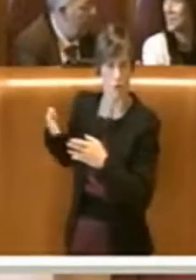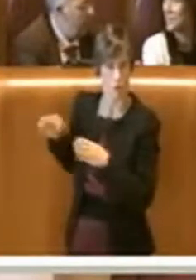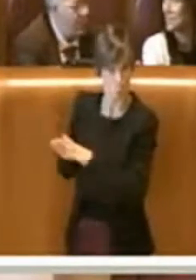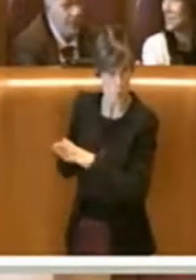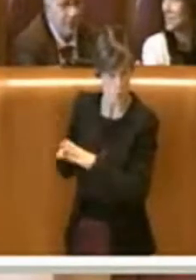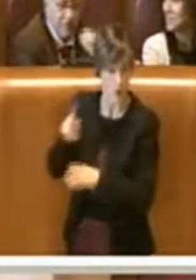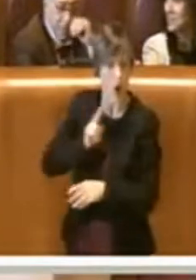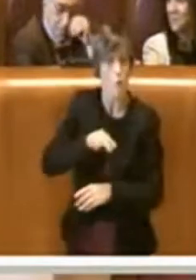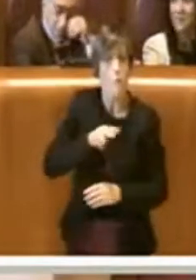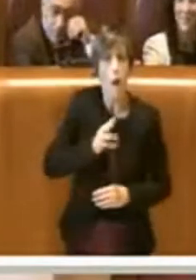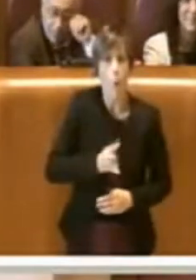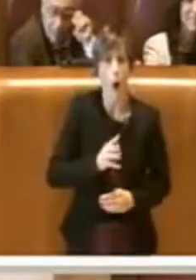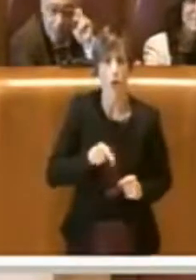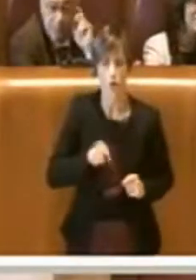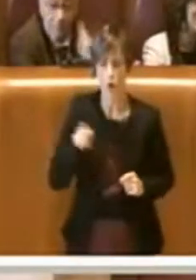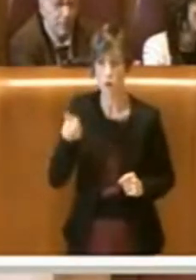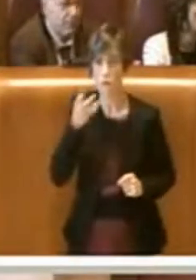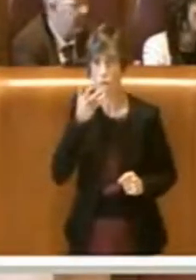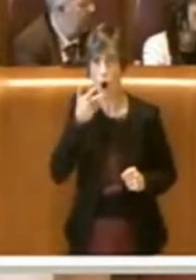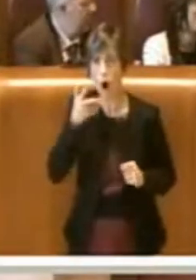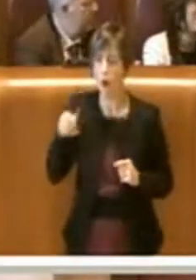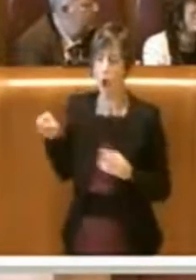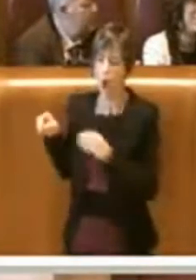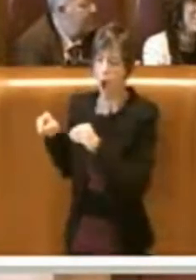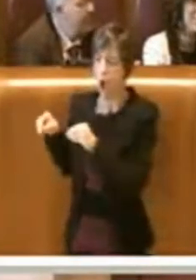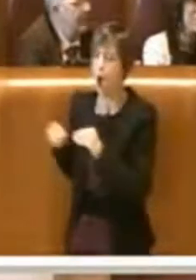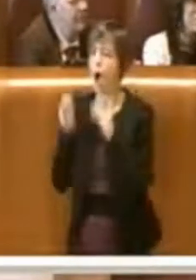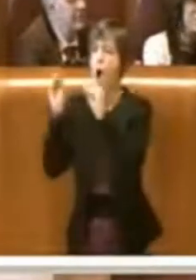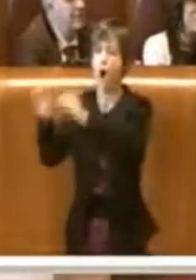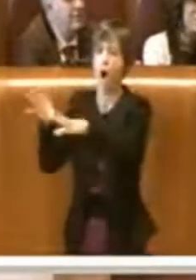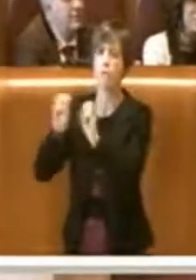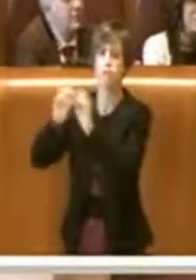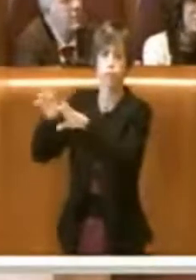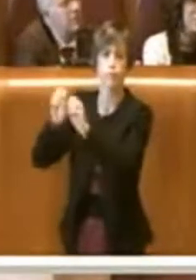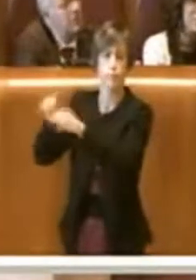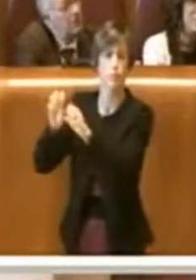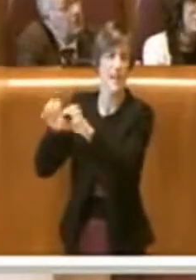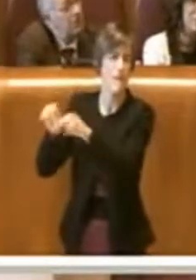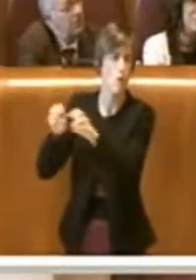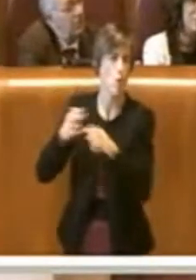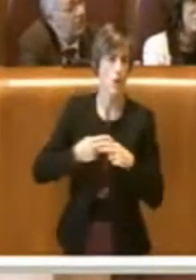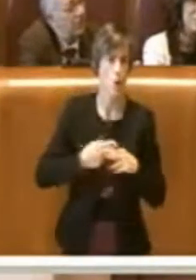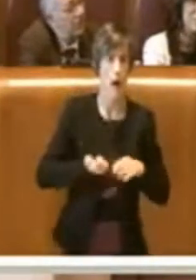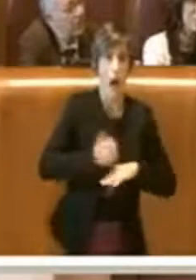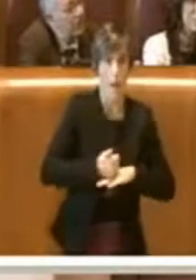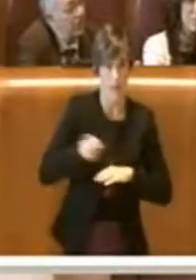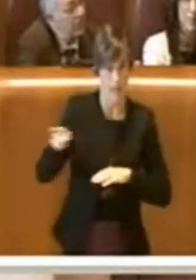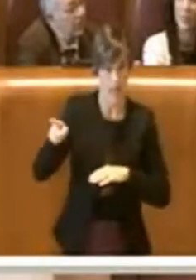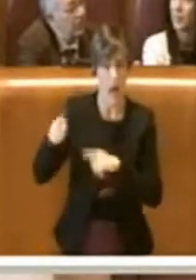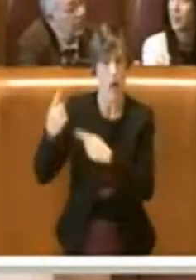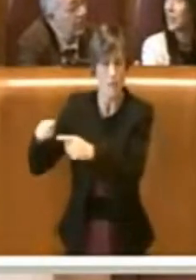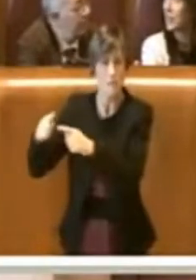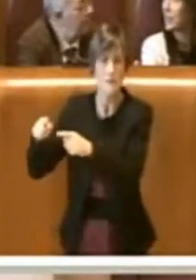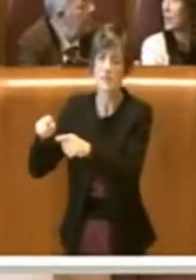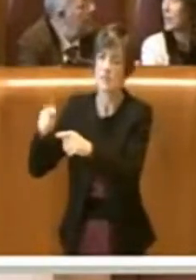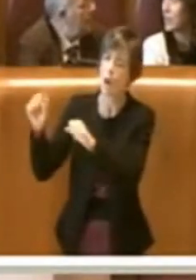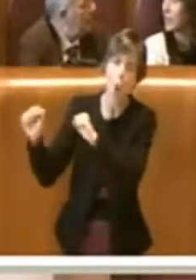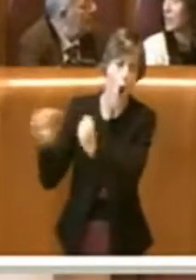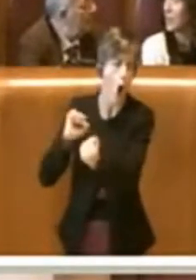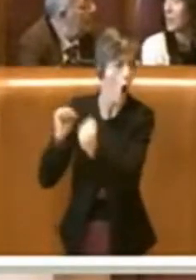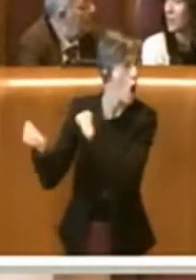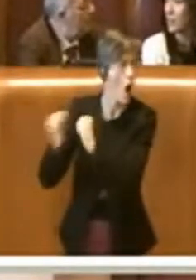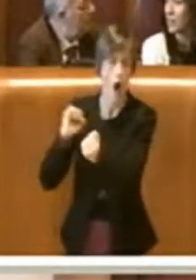2014 si volevano portare i rifiuti di Roma Capitale. Una grande lotta dei cittadini che ha fatto in modo che questi rifiuti